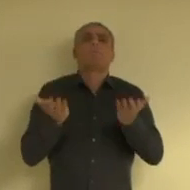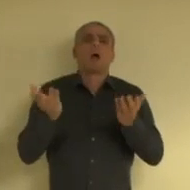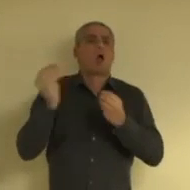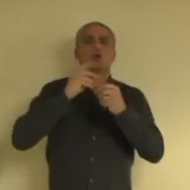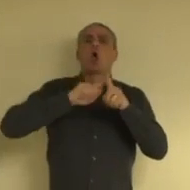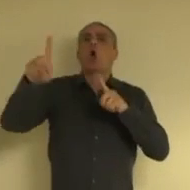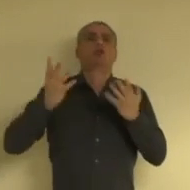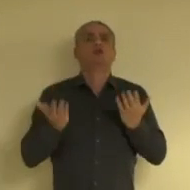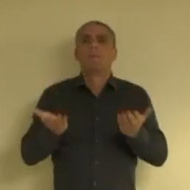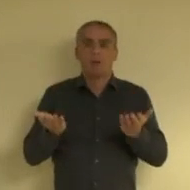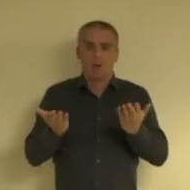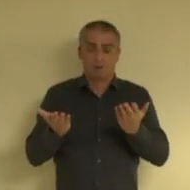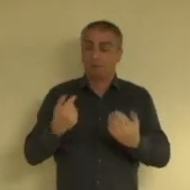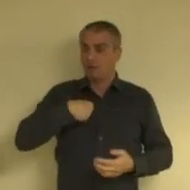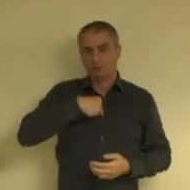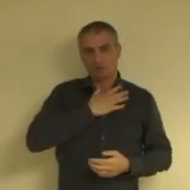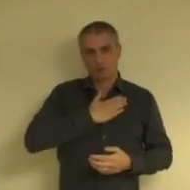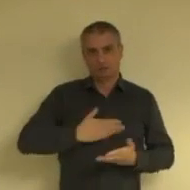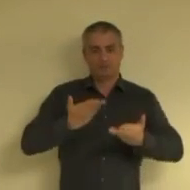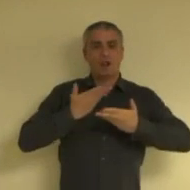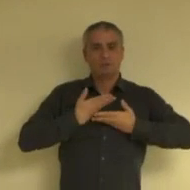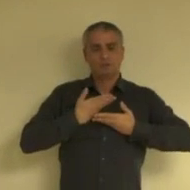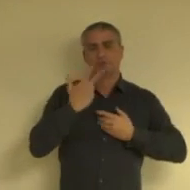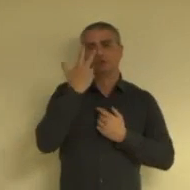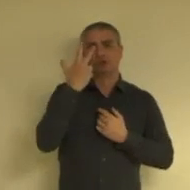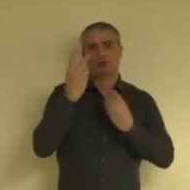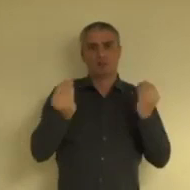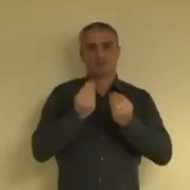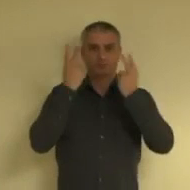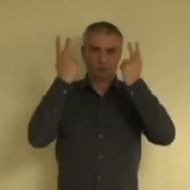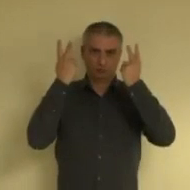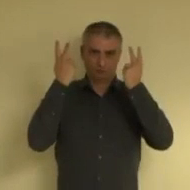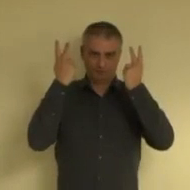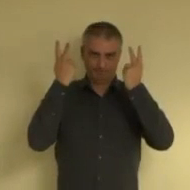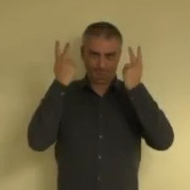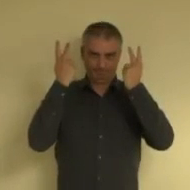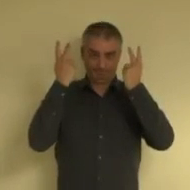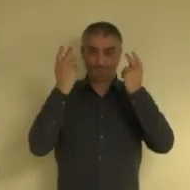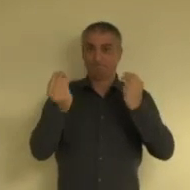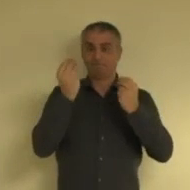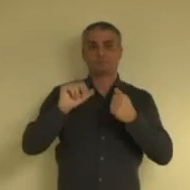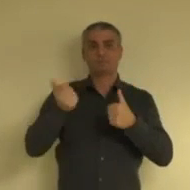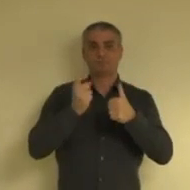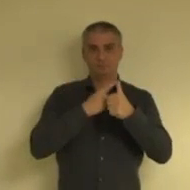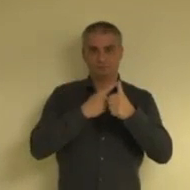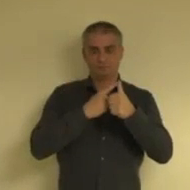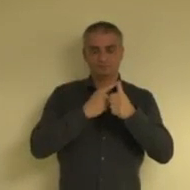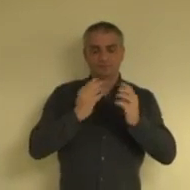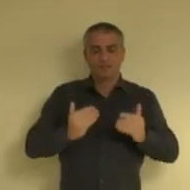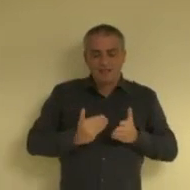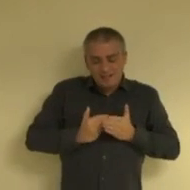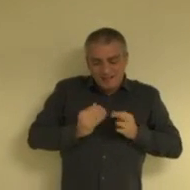מה יקרה בעוד חודש. אנחנו רוצים להשיג שלושה דברים חשובים. הדבר הראשון הוא